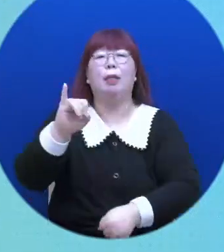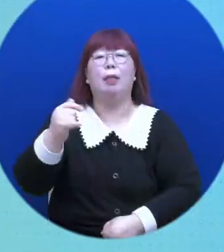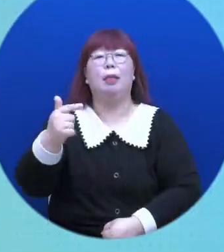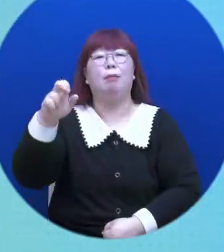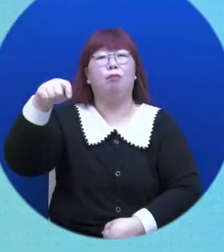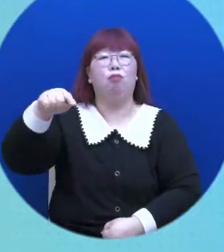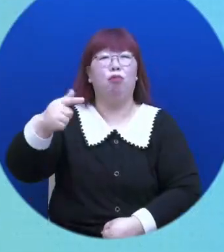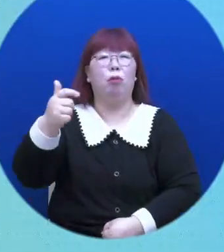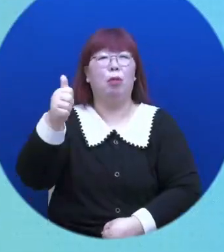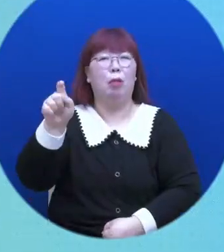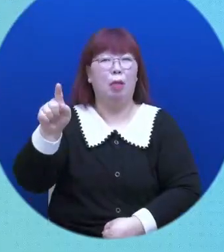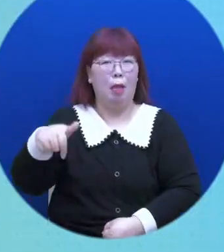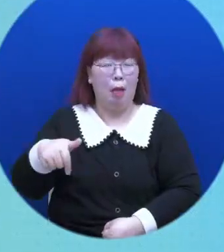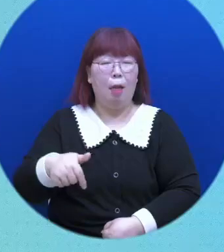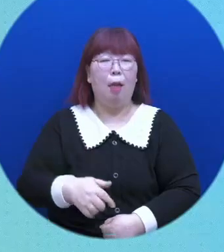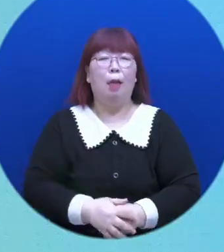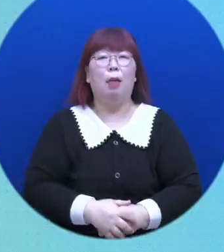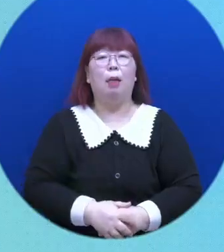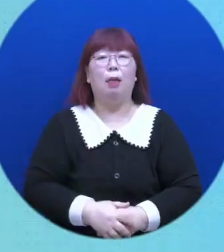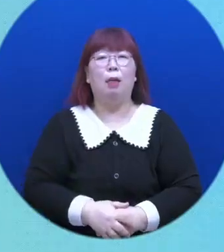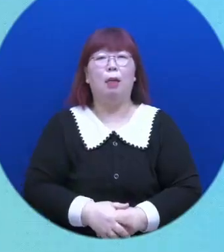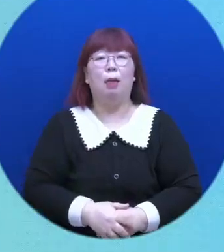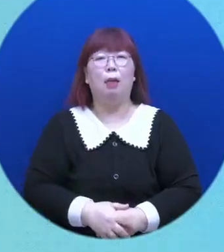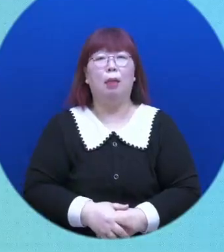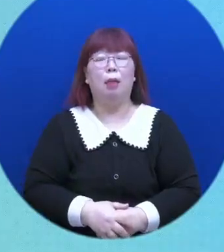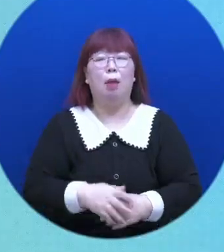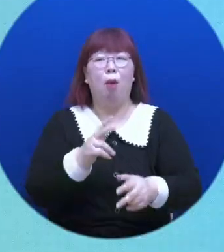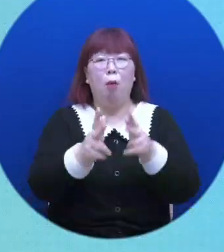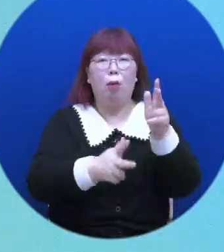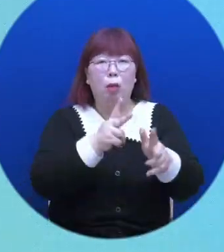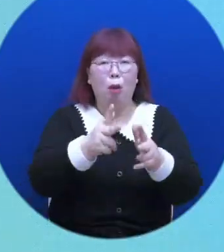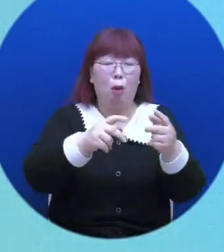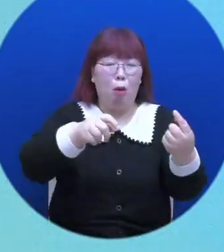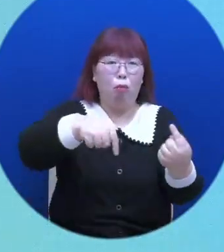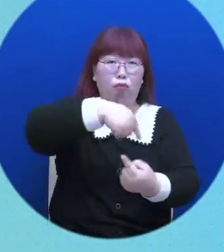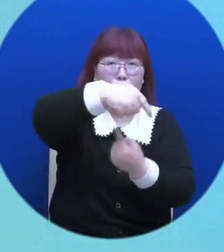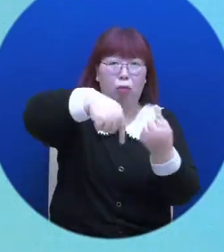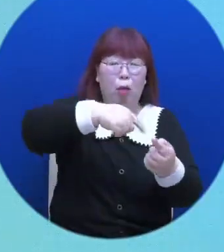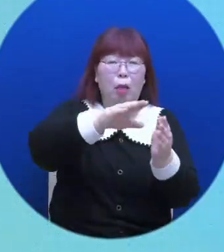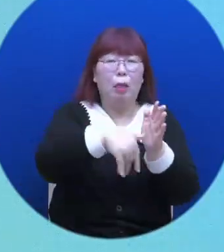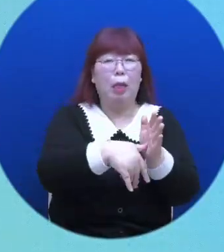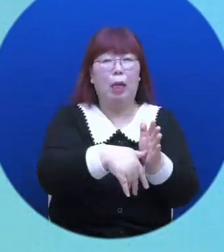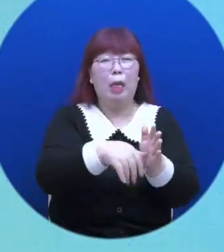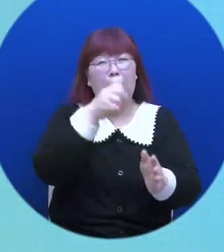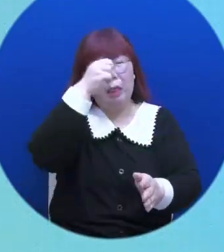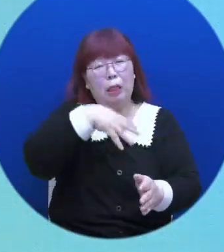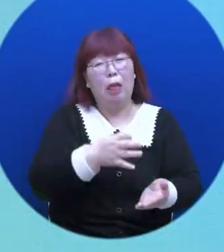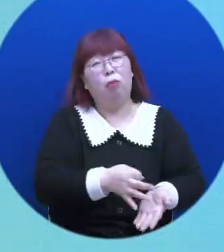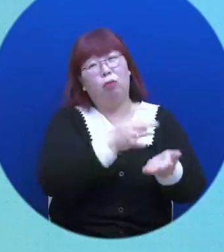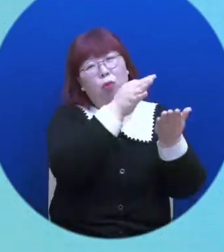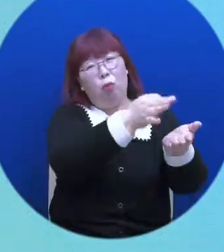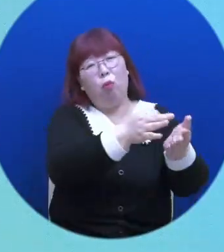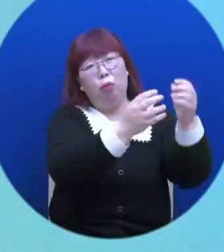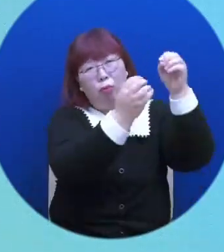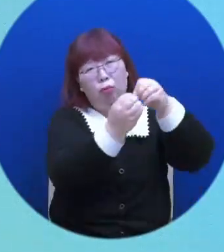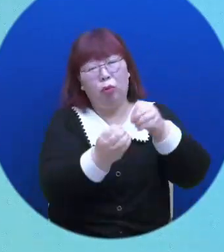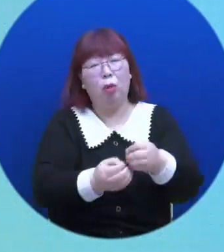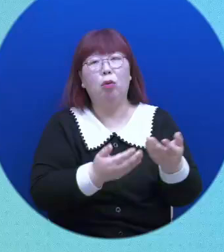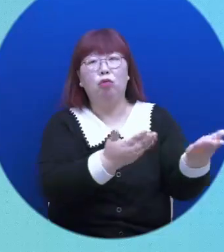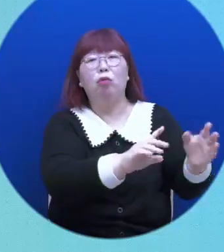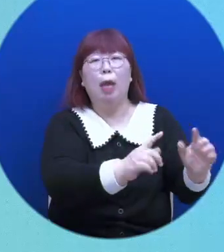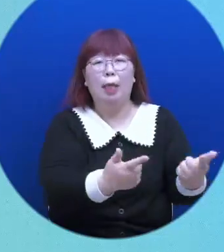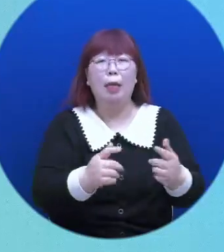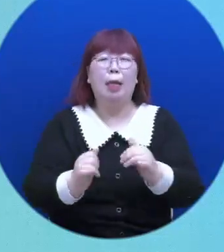인문학적 교육이잖아요. 아, 기업인들이 자녀들에게 단순한 재산을 유산으로 주는 게 아니라